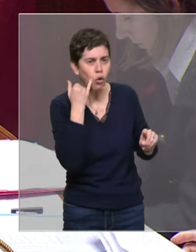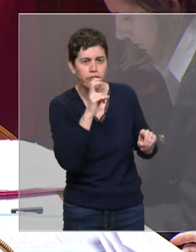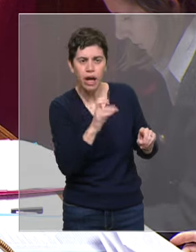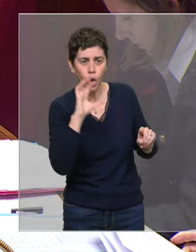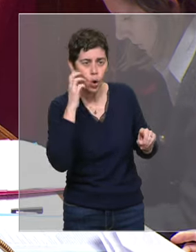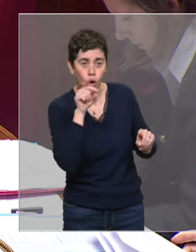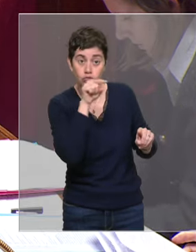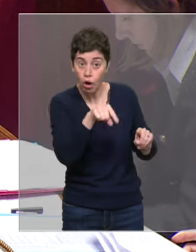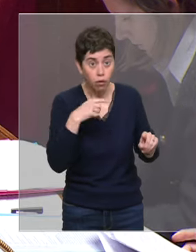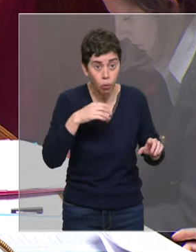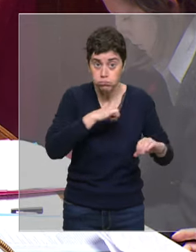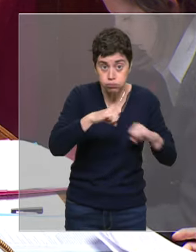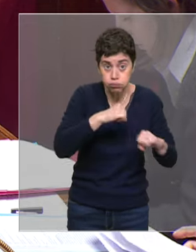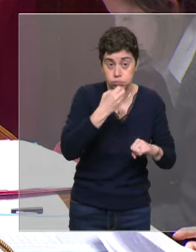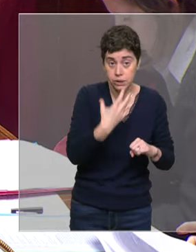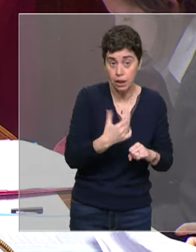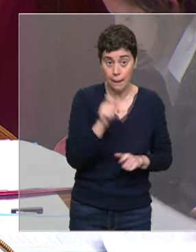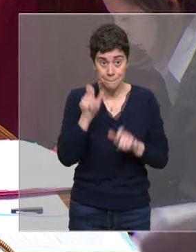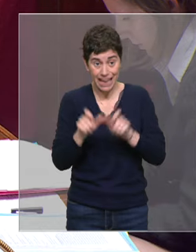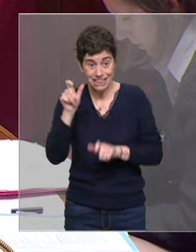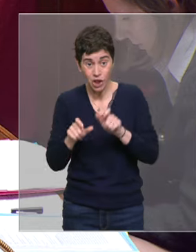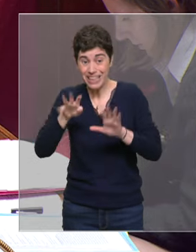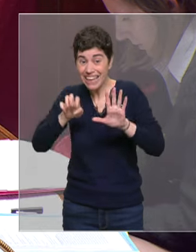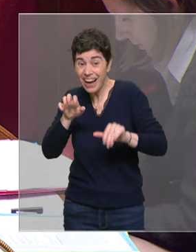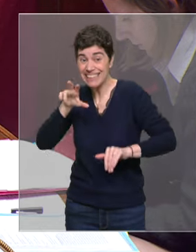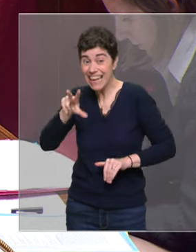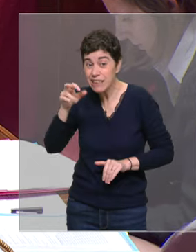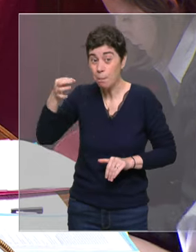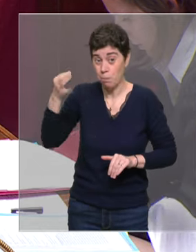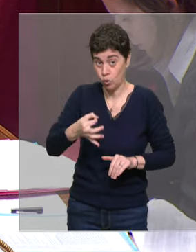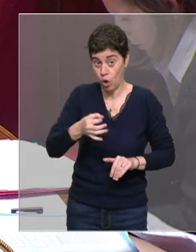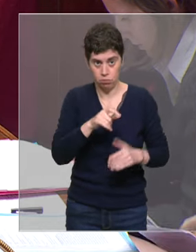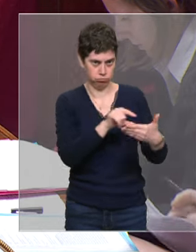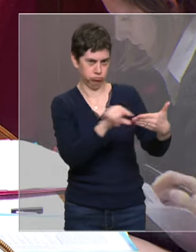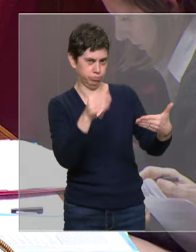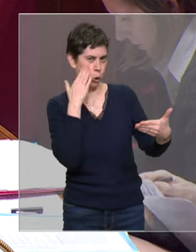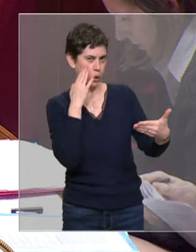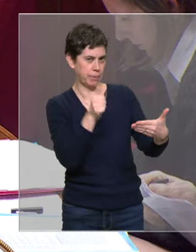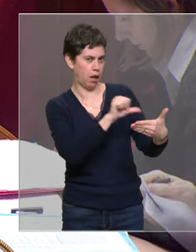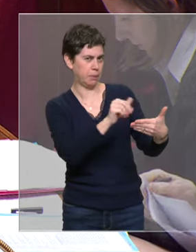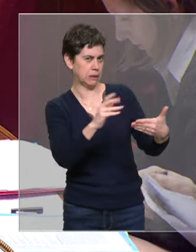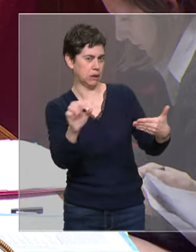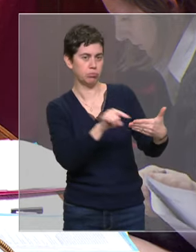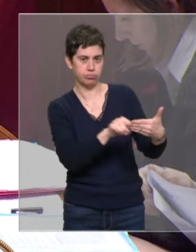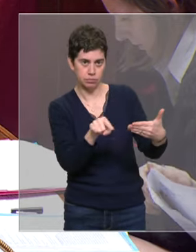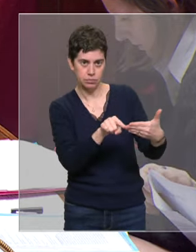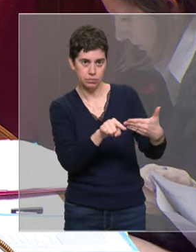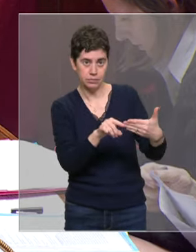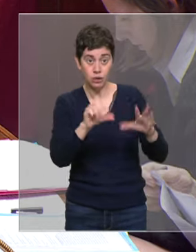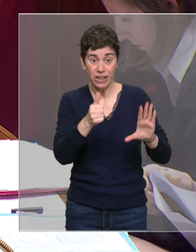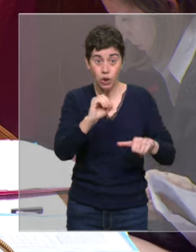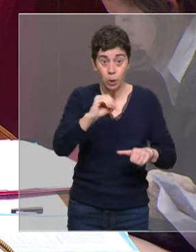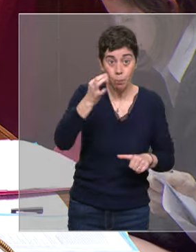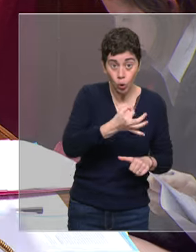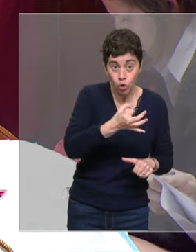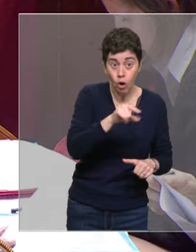acteurs. 80% des consommateurs, 93% des consommateurs connaissent le Nutri-Score, 60% des produits le comportent.